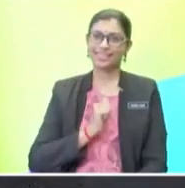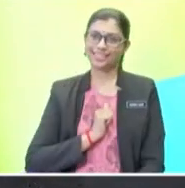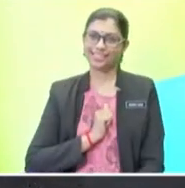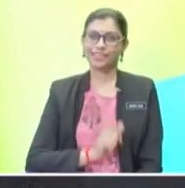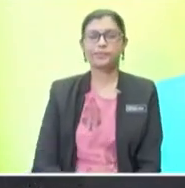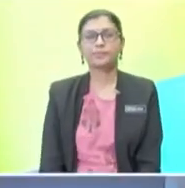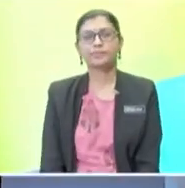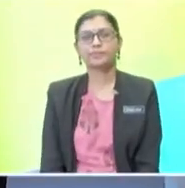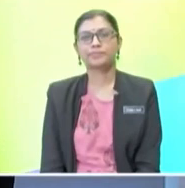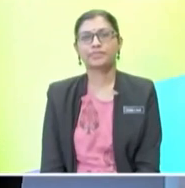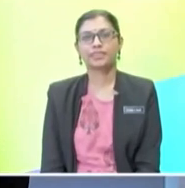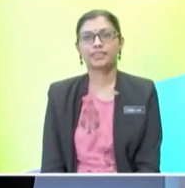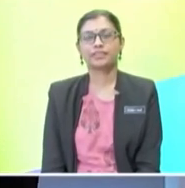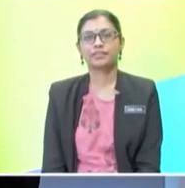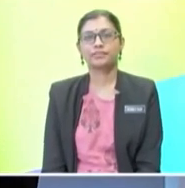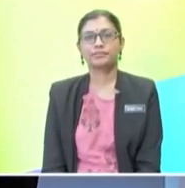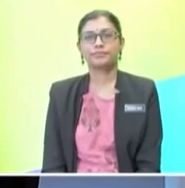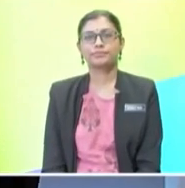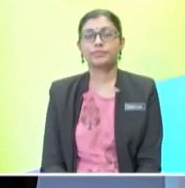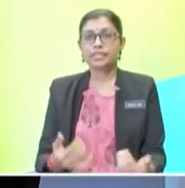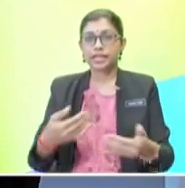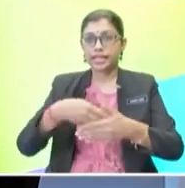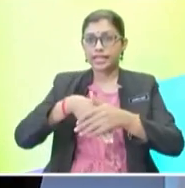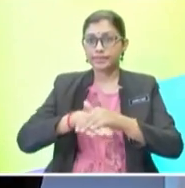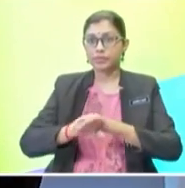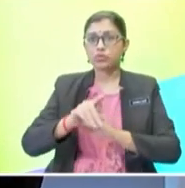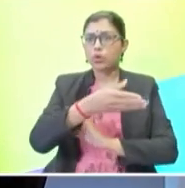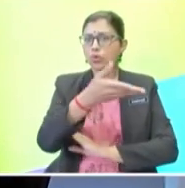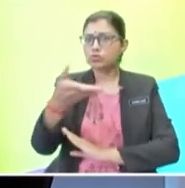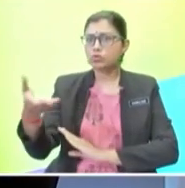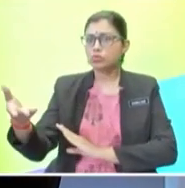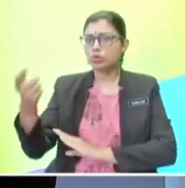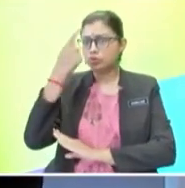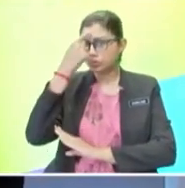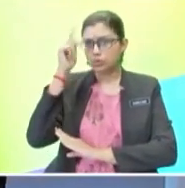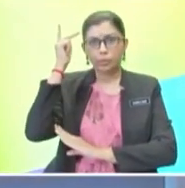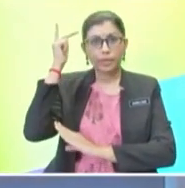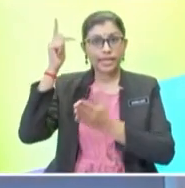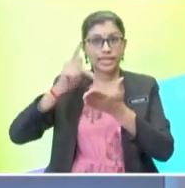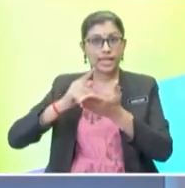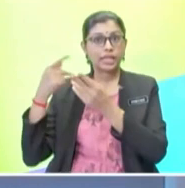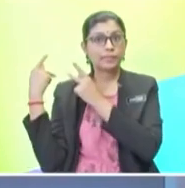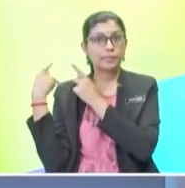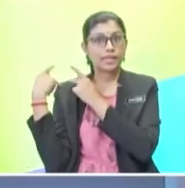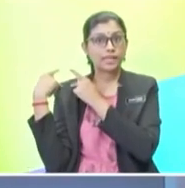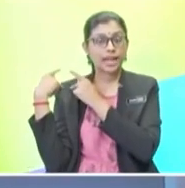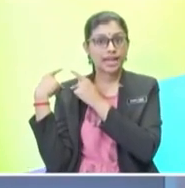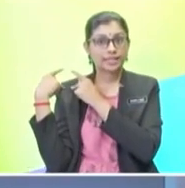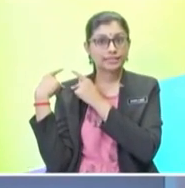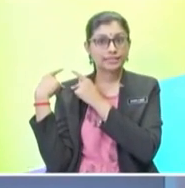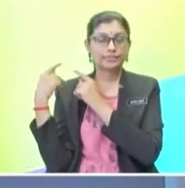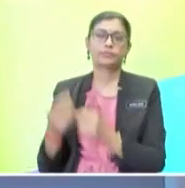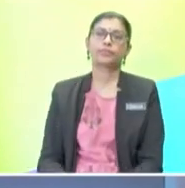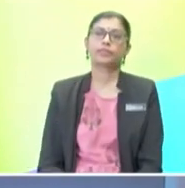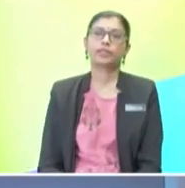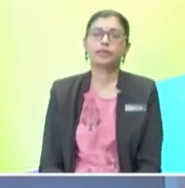kasih kepada Ria. Kita masuk kepada mengenali peranan setiap ahli keluarga. Dalam keluarga ada anak lelaki, ada anak